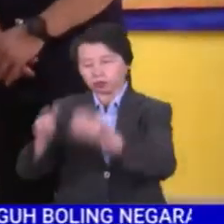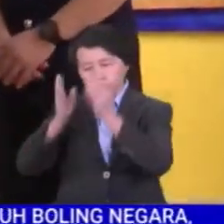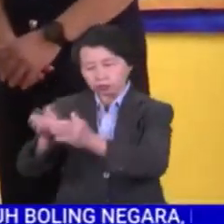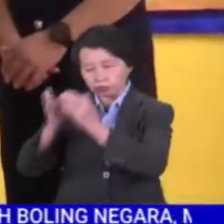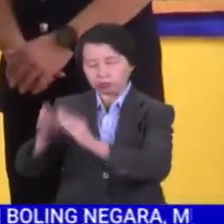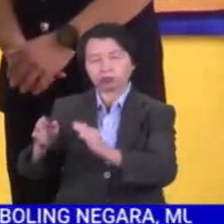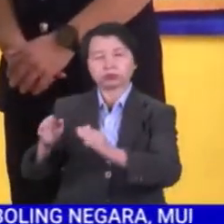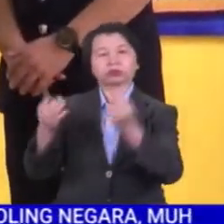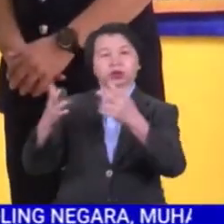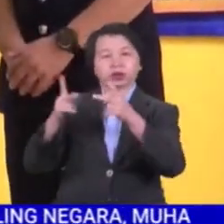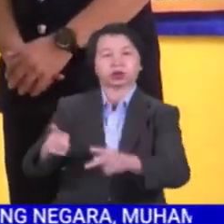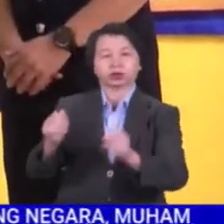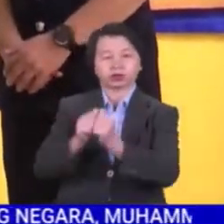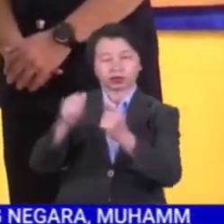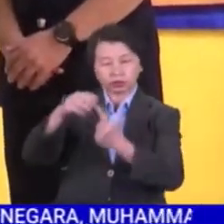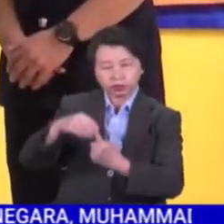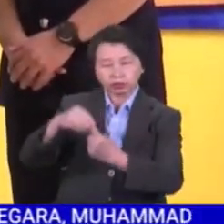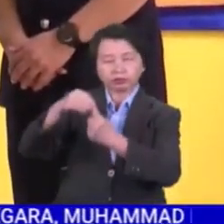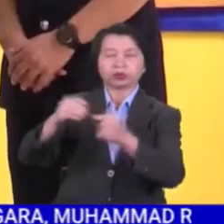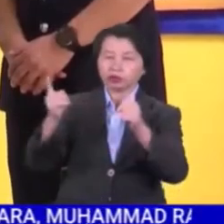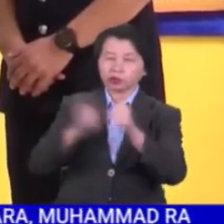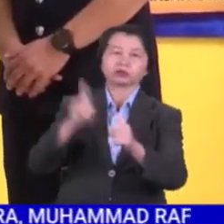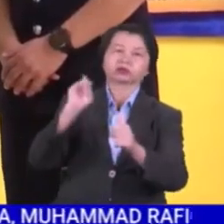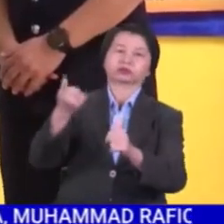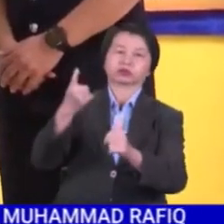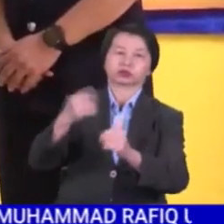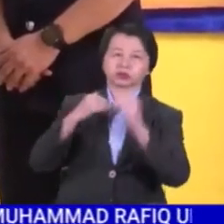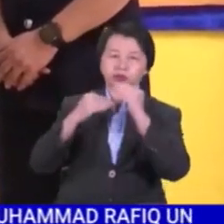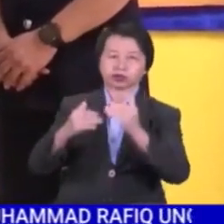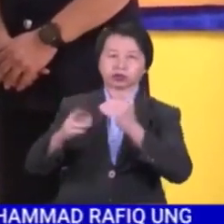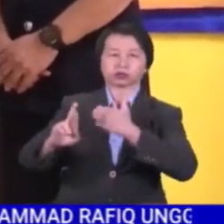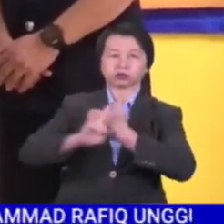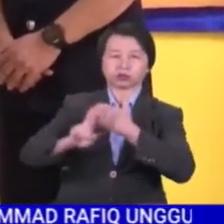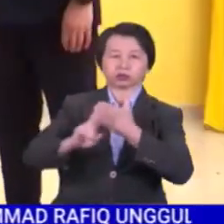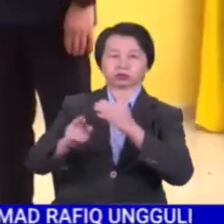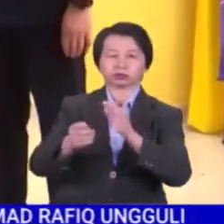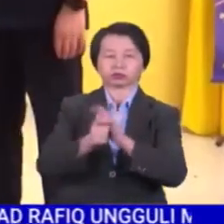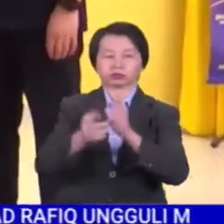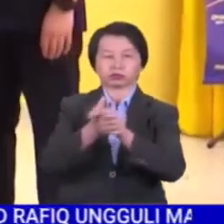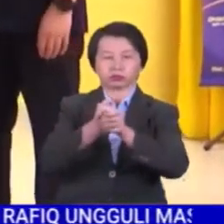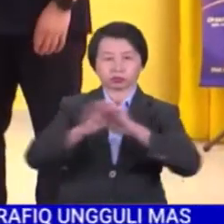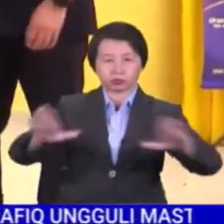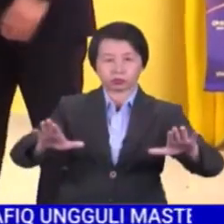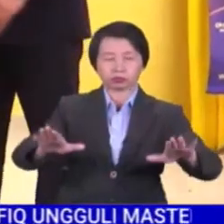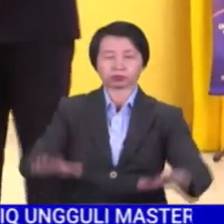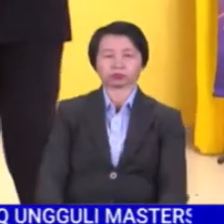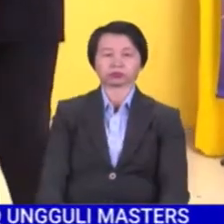pelbagai pihak dengan keutamaan diberikan berdasarkan tahap risiko keselamatan.